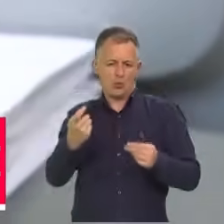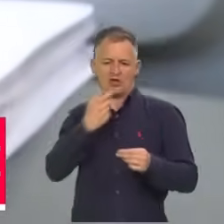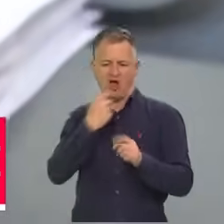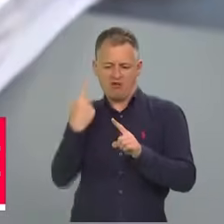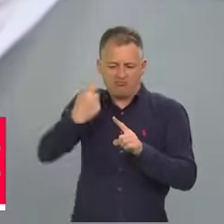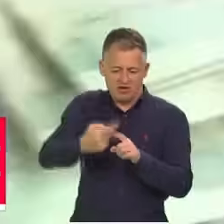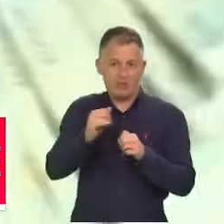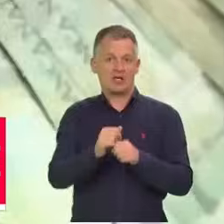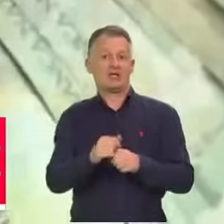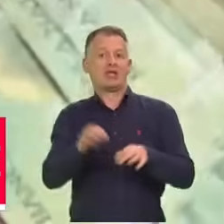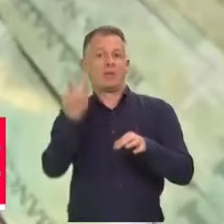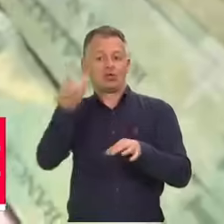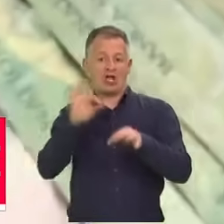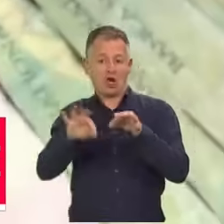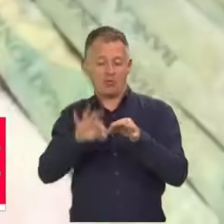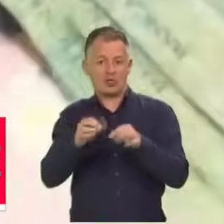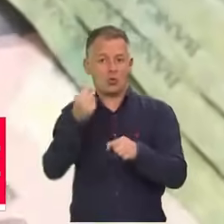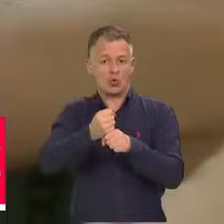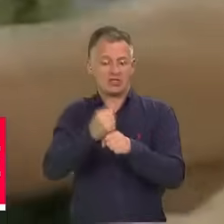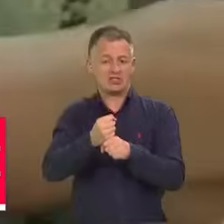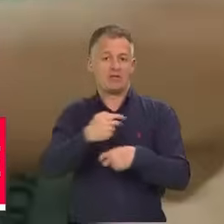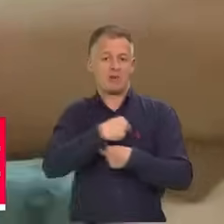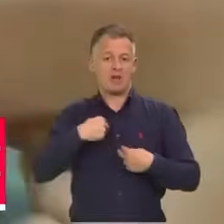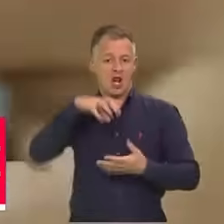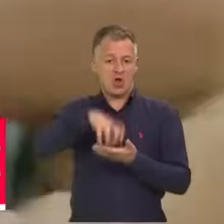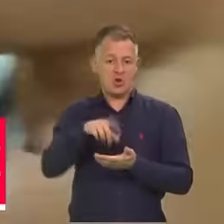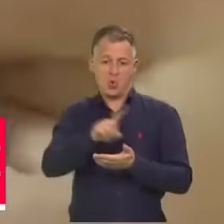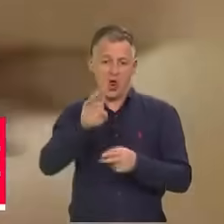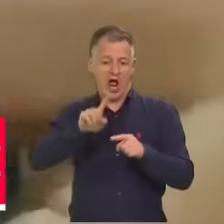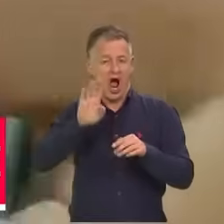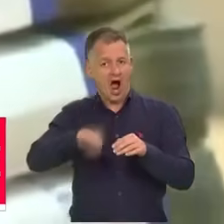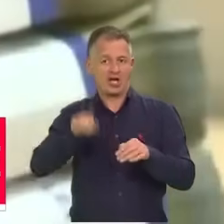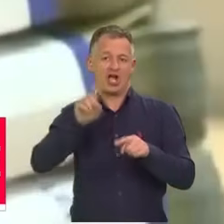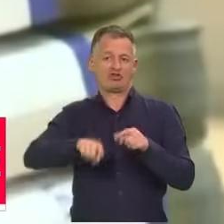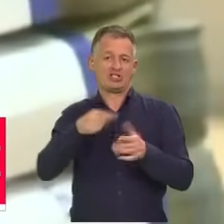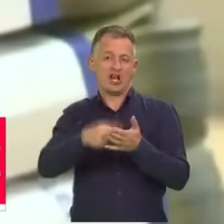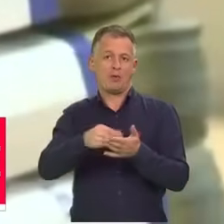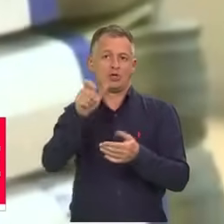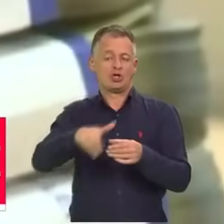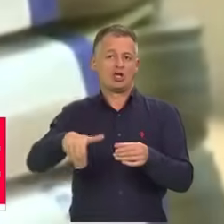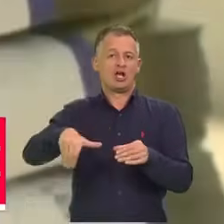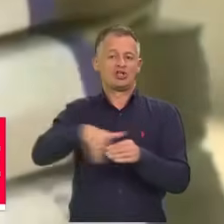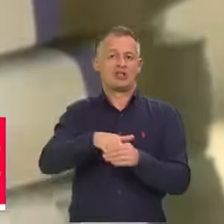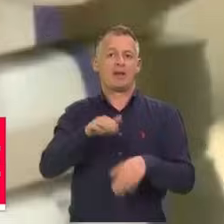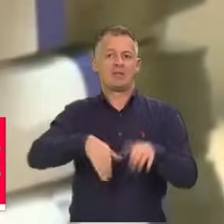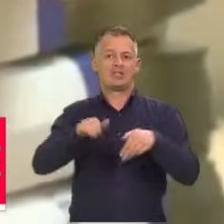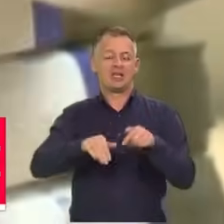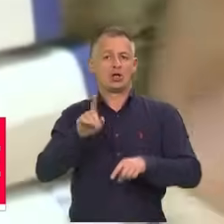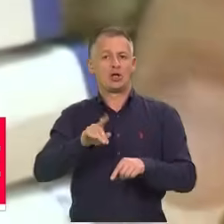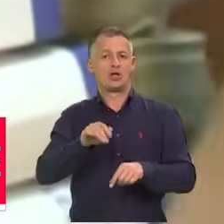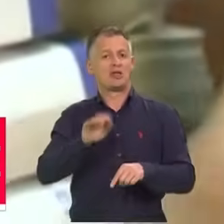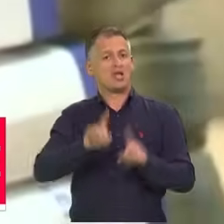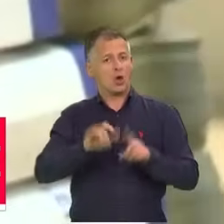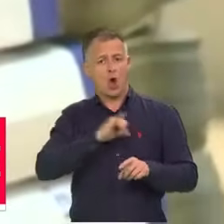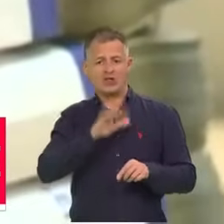De exemplu, un economist care lucrează la o primărie locală nu are același salariu cu un economist de la minister, chiar dacă au aceeași fișă a